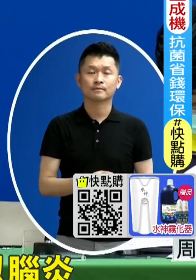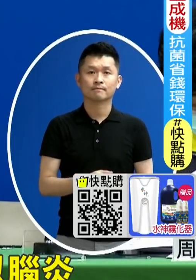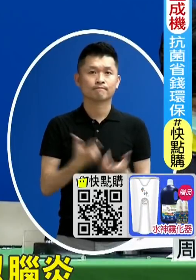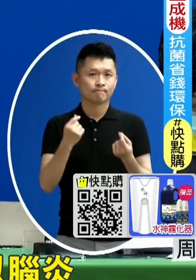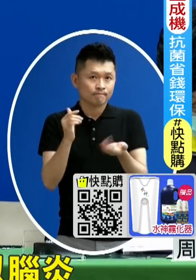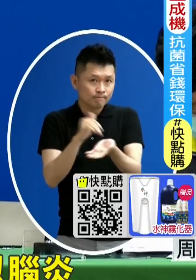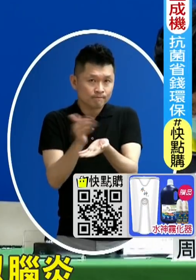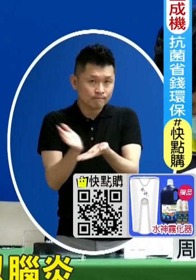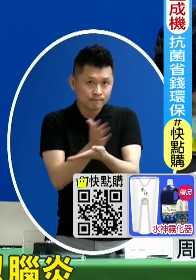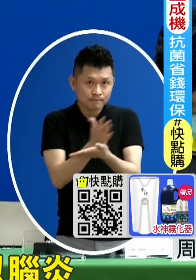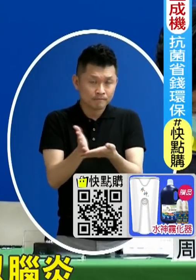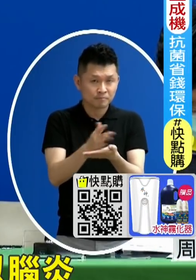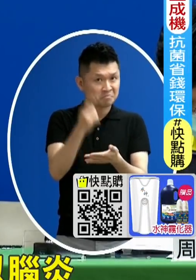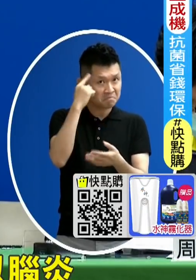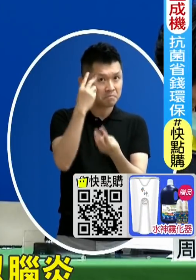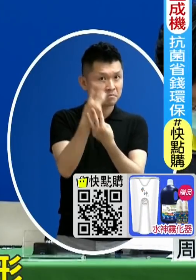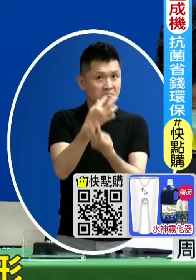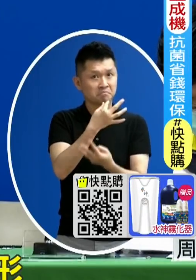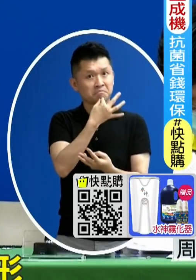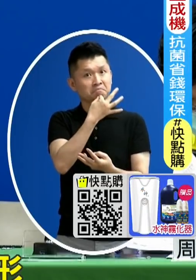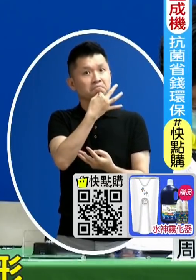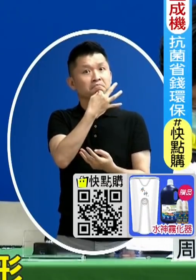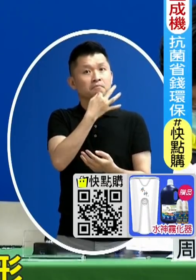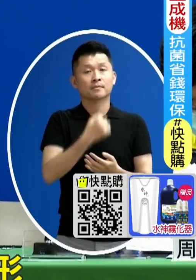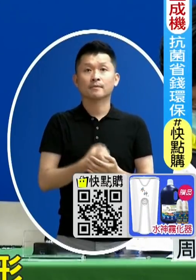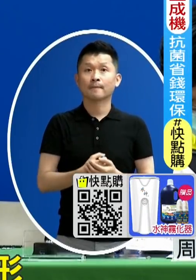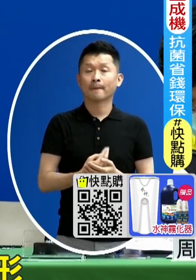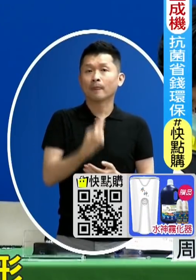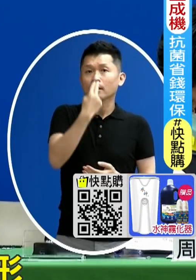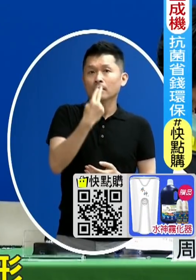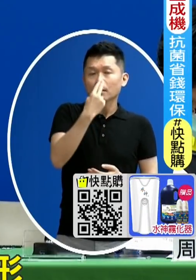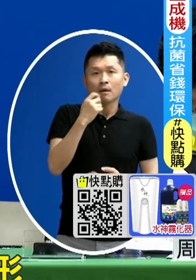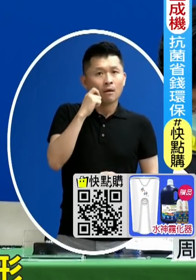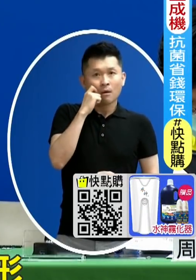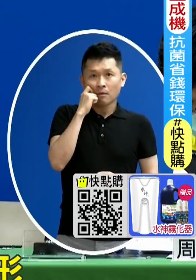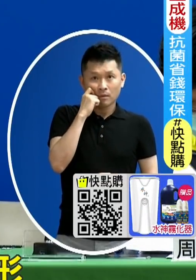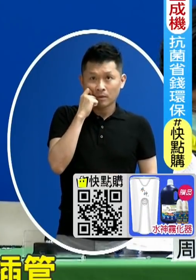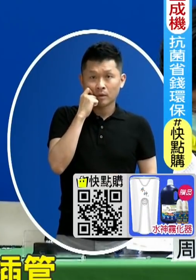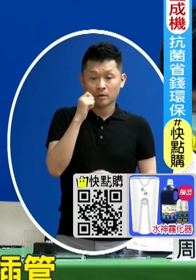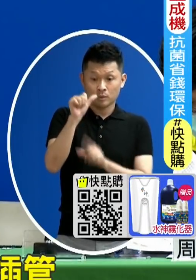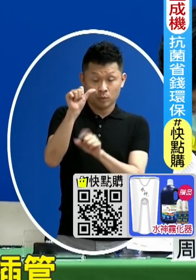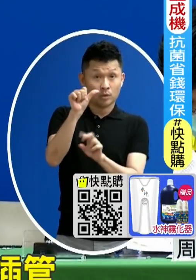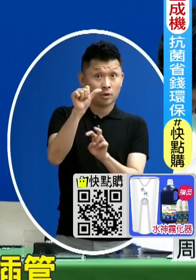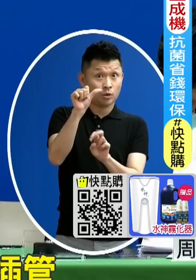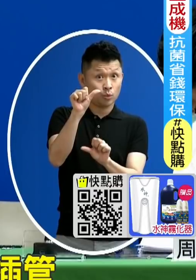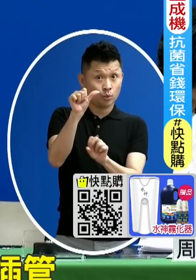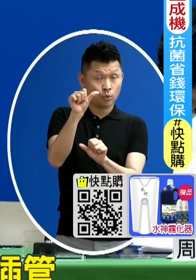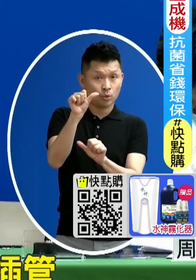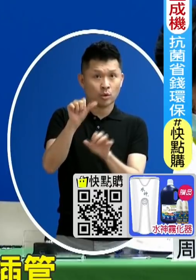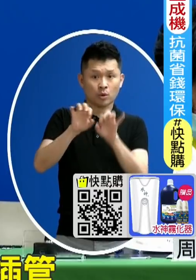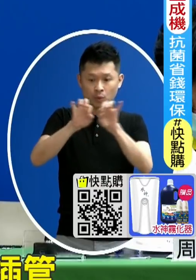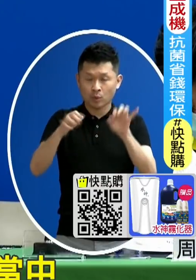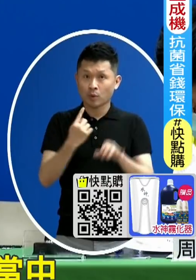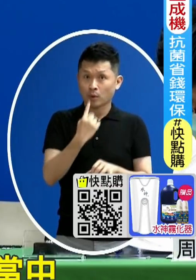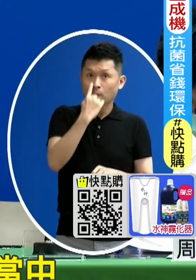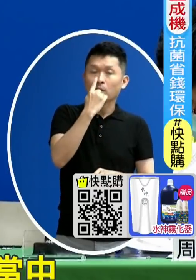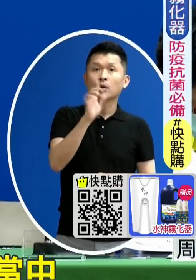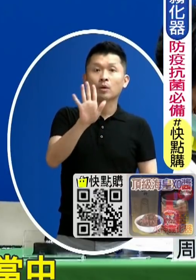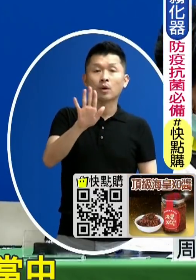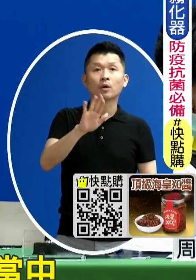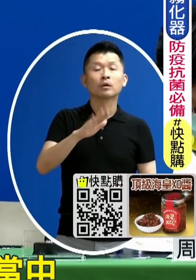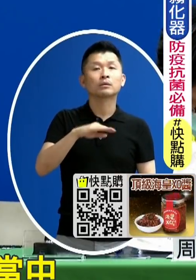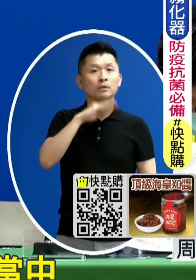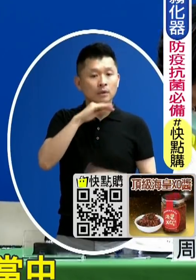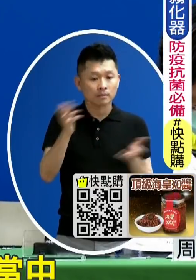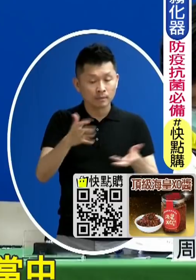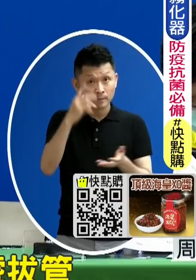也是诊断说是怀疑是脑炎，所以因为这个呼吸窘迫的情形，在5月25号的时候插管，不过在2天的